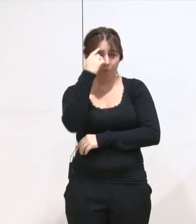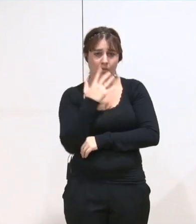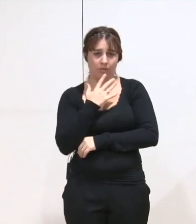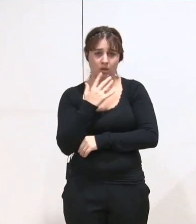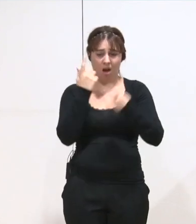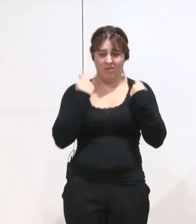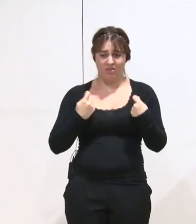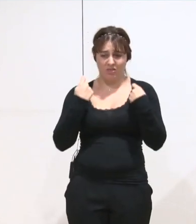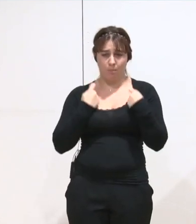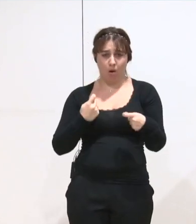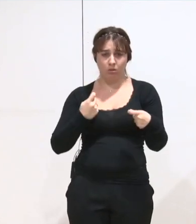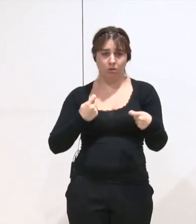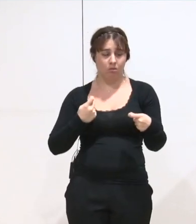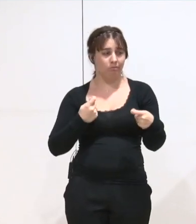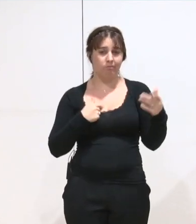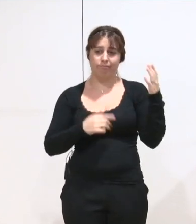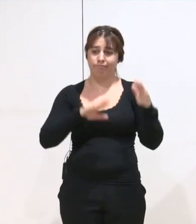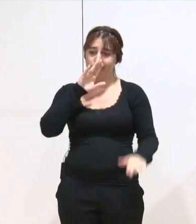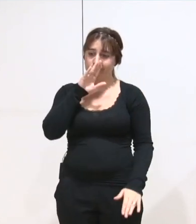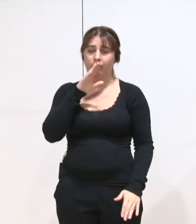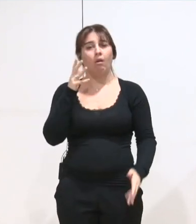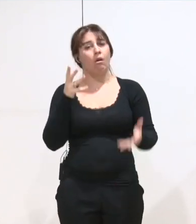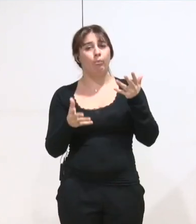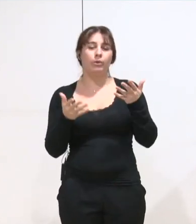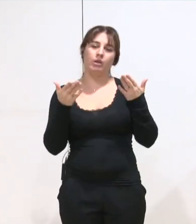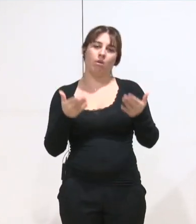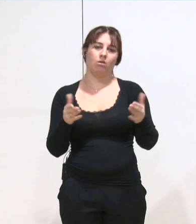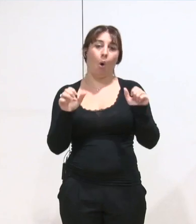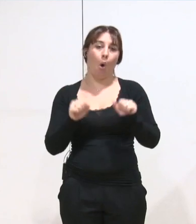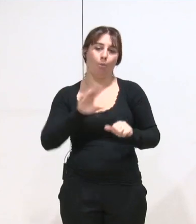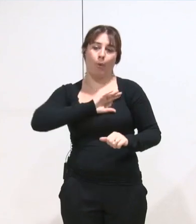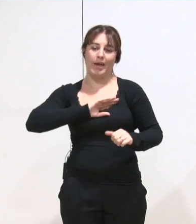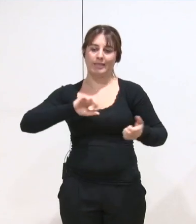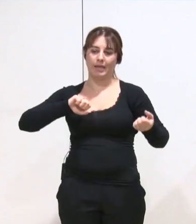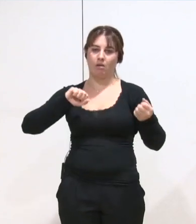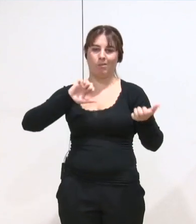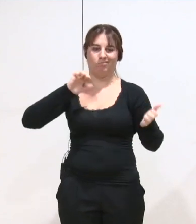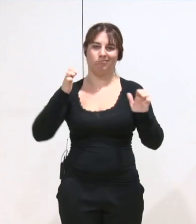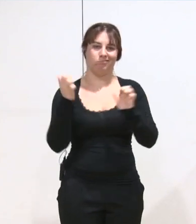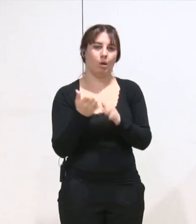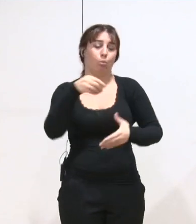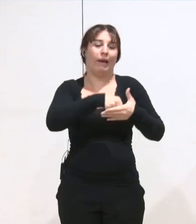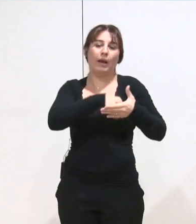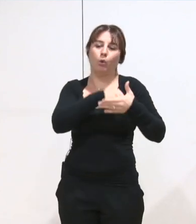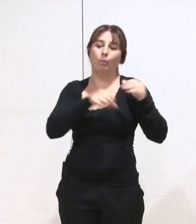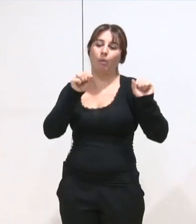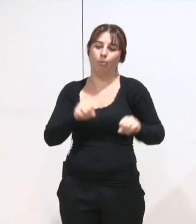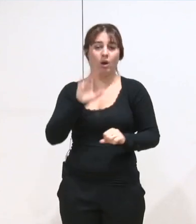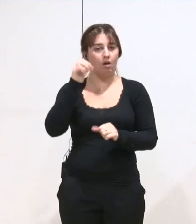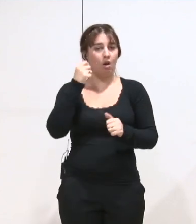où malheureusement nous devons aujourd'hui, nous pouvons peut-être aujourd'hui faire quelques économies et c'est simplement le but de mes quelques remarques.